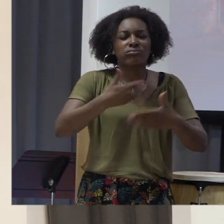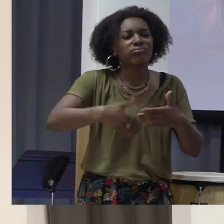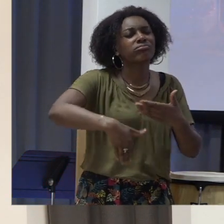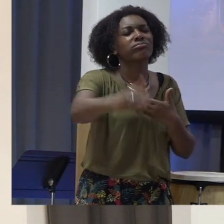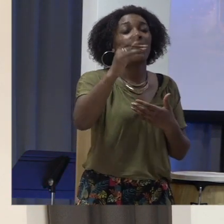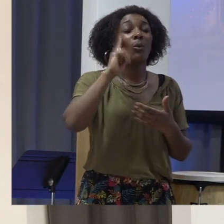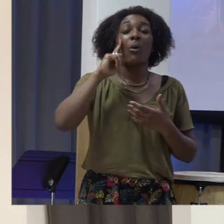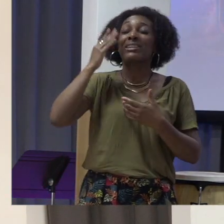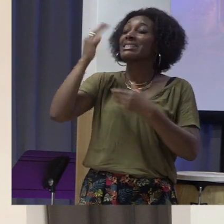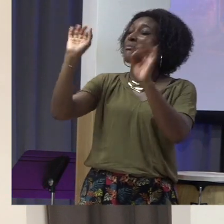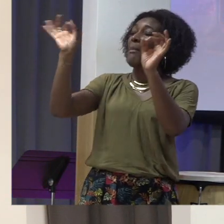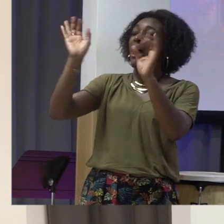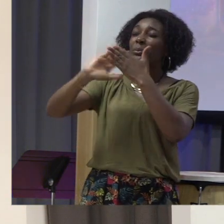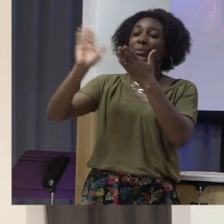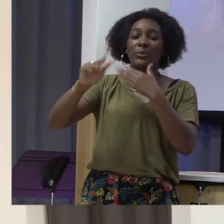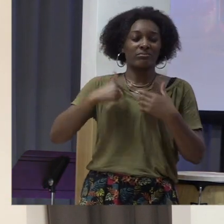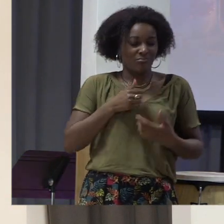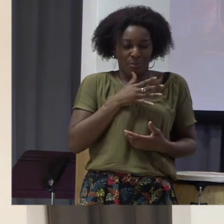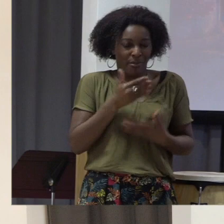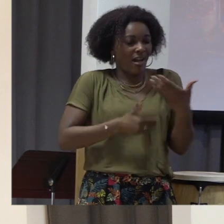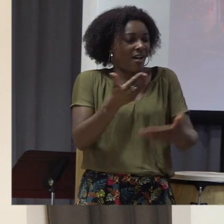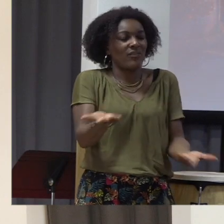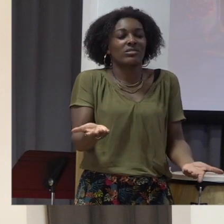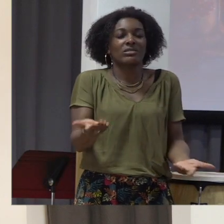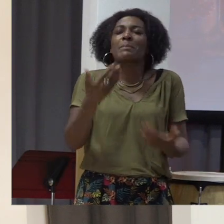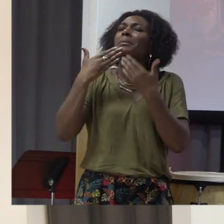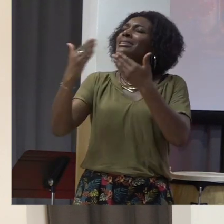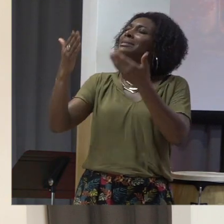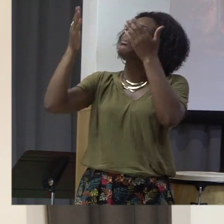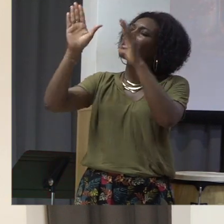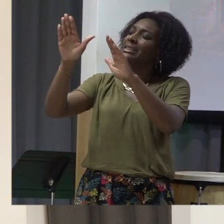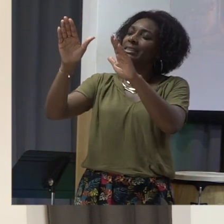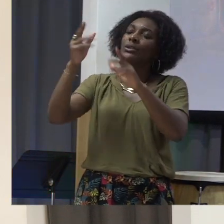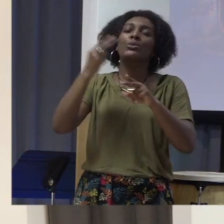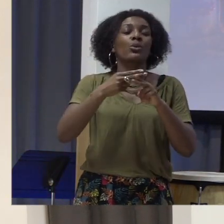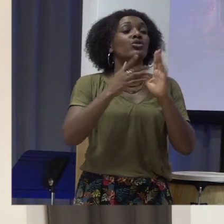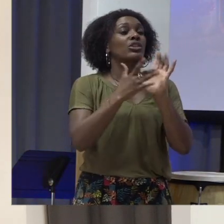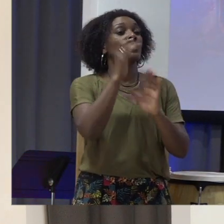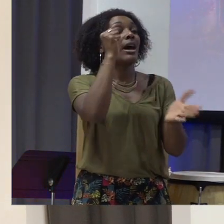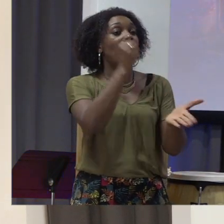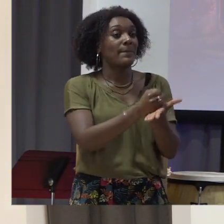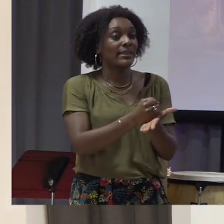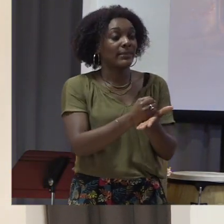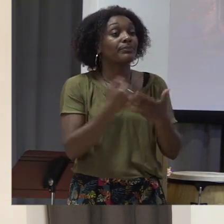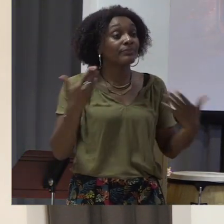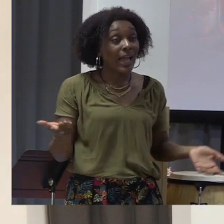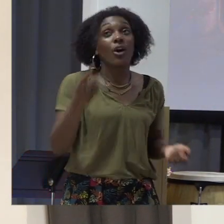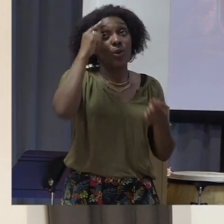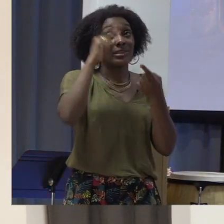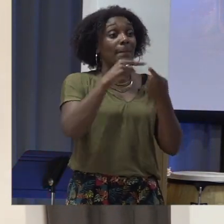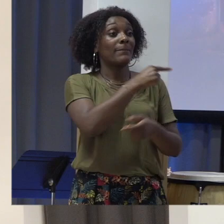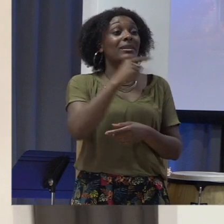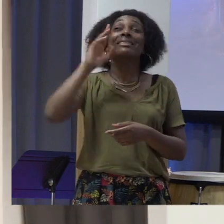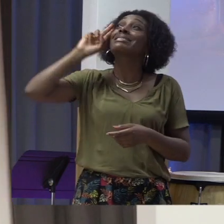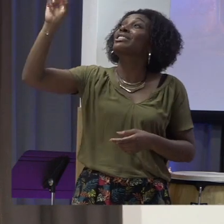toi, nous ne pouvons rien. Sois béni, Seigneur, au nom de Jésus. Amen. Seigneur, conduis-moi.